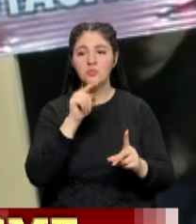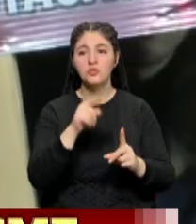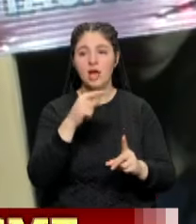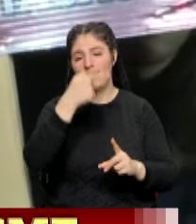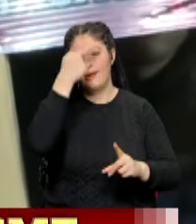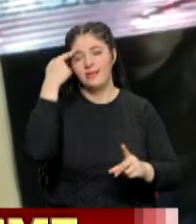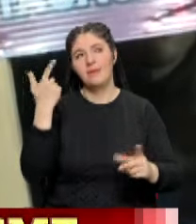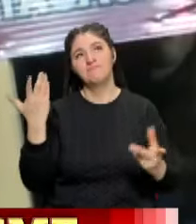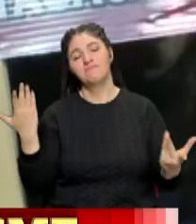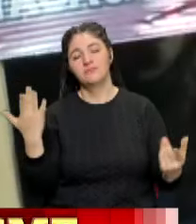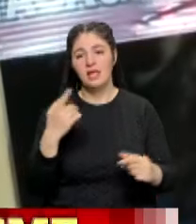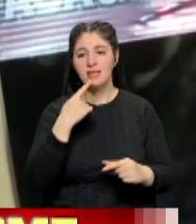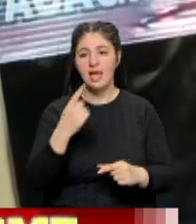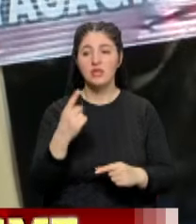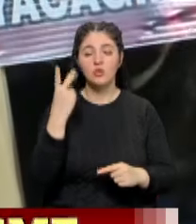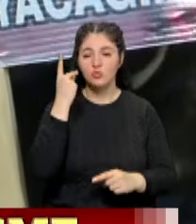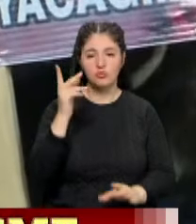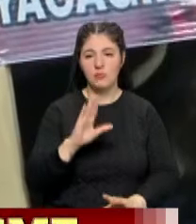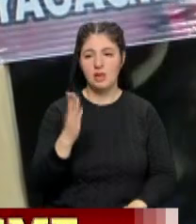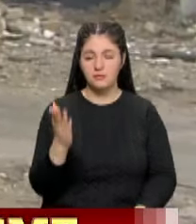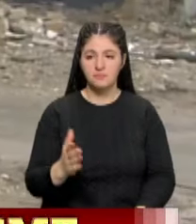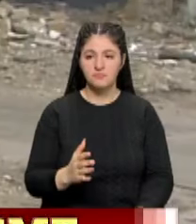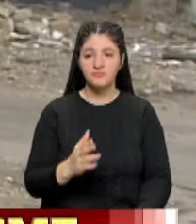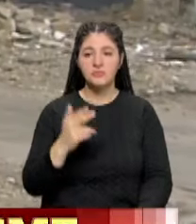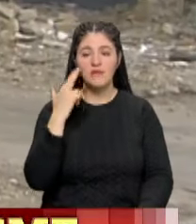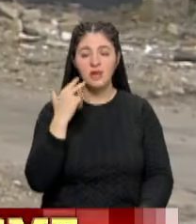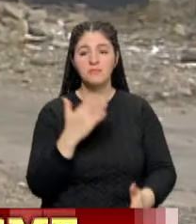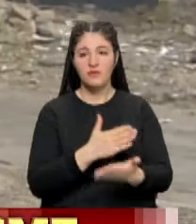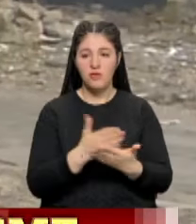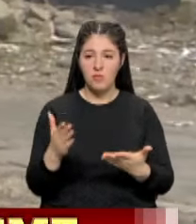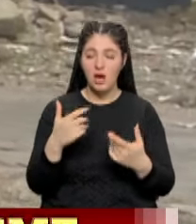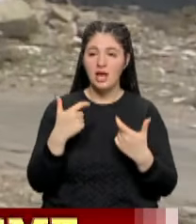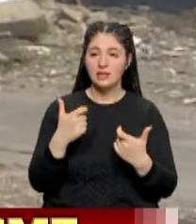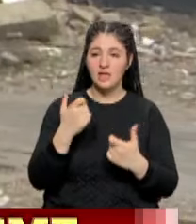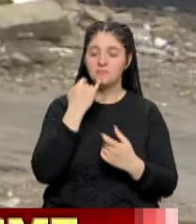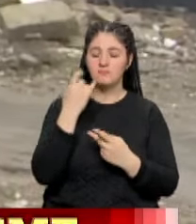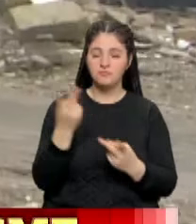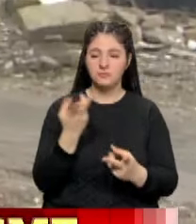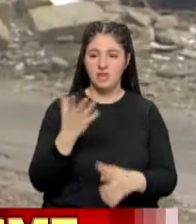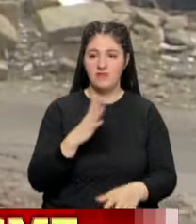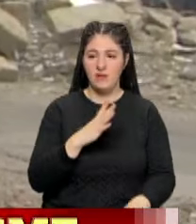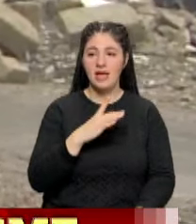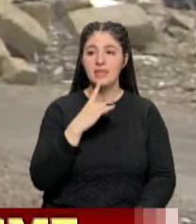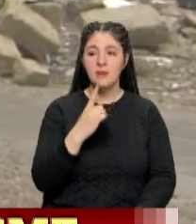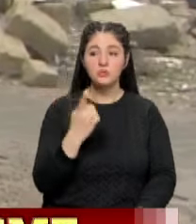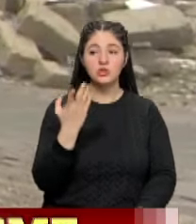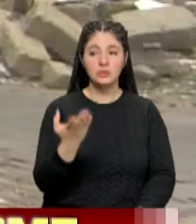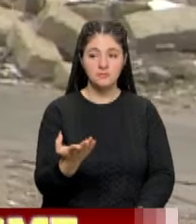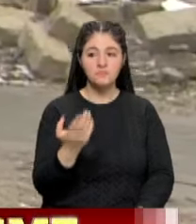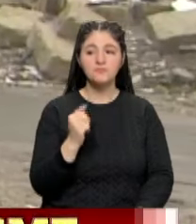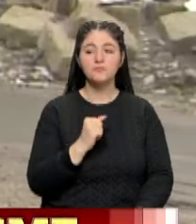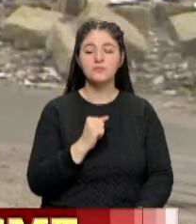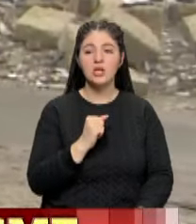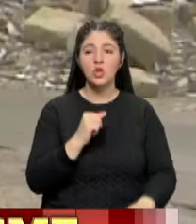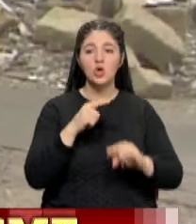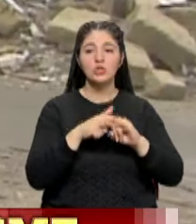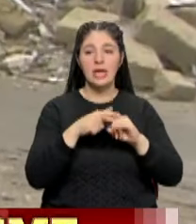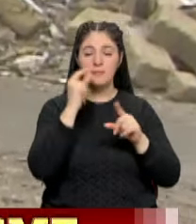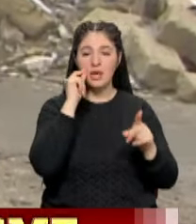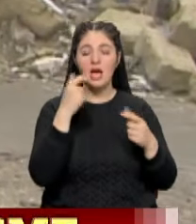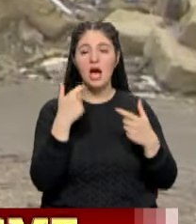kader planı diyenleri unutmayalım. Devam ediyoruz. Hatay'la bir misafirimiz daha olacak demiştik. Hüseyin